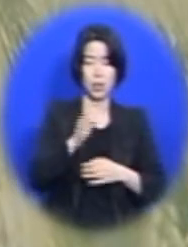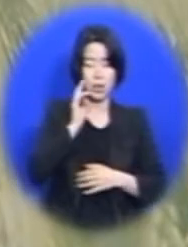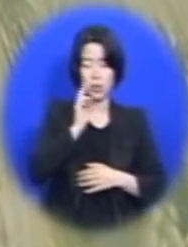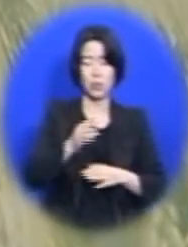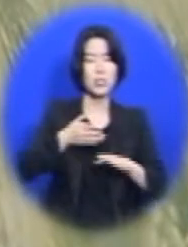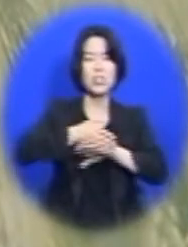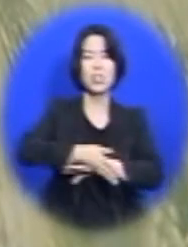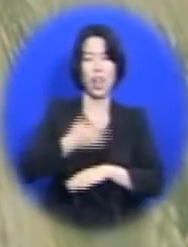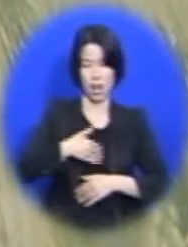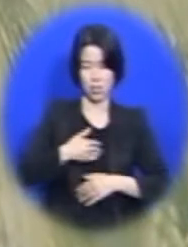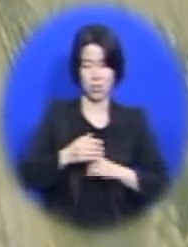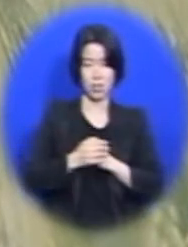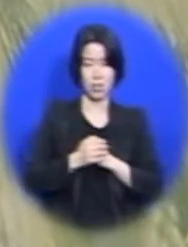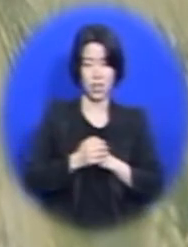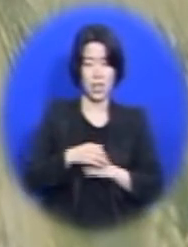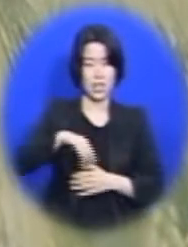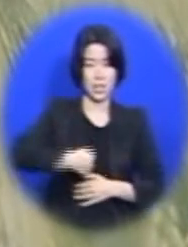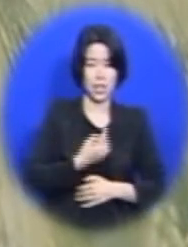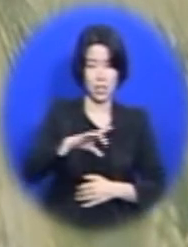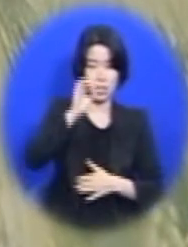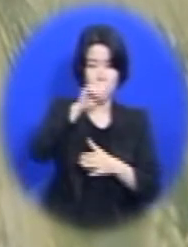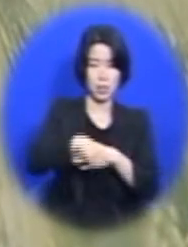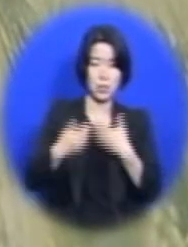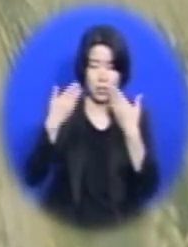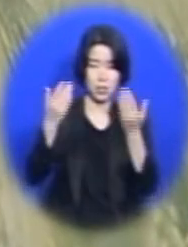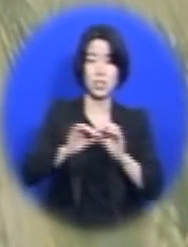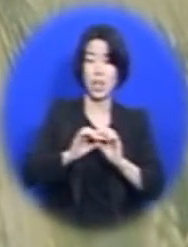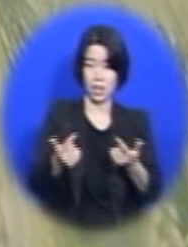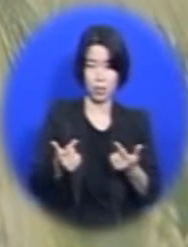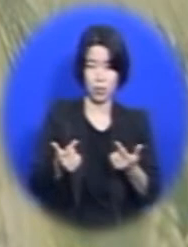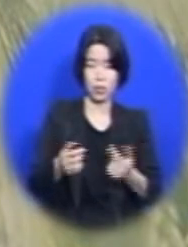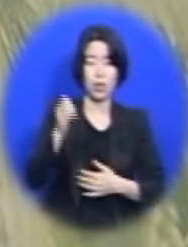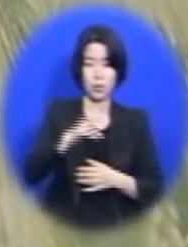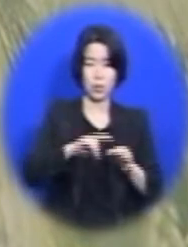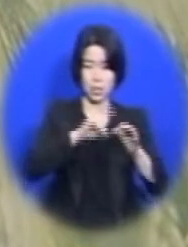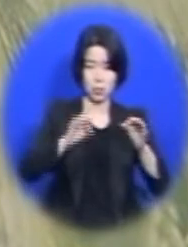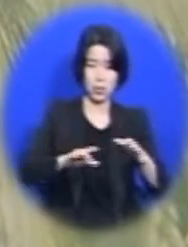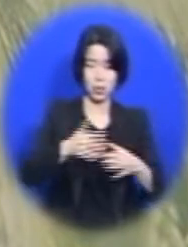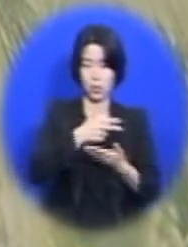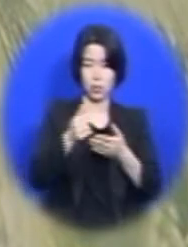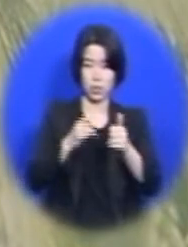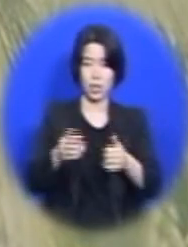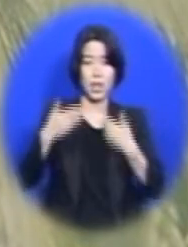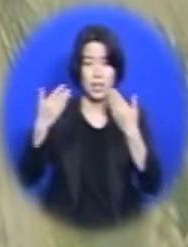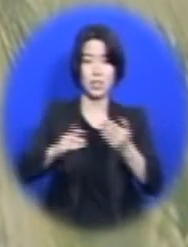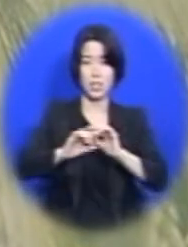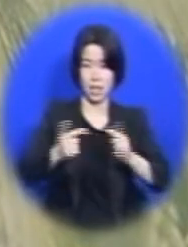알았어요. 자기들이 첫 열매를 하나님께 드리지 않았고 또 십일조를 주님께 드리지